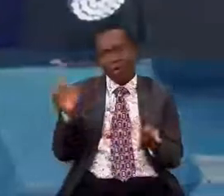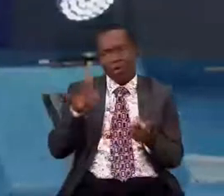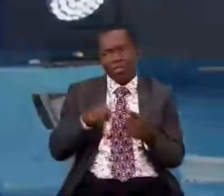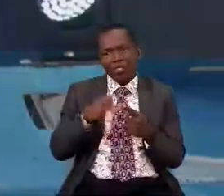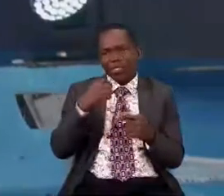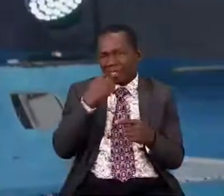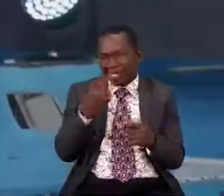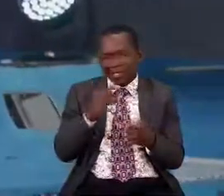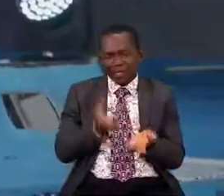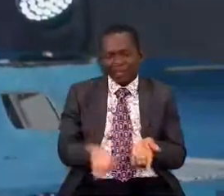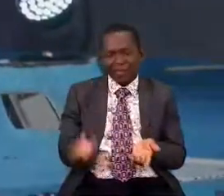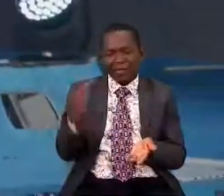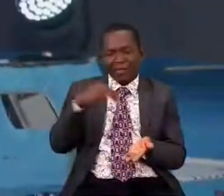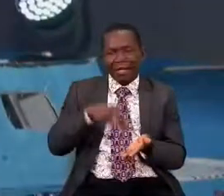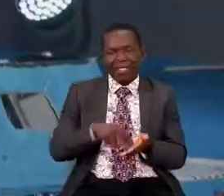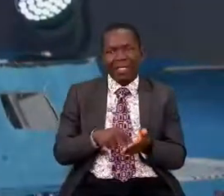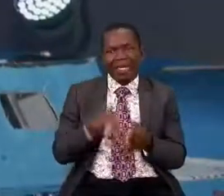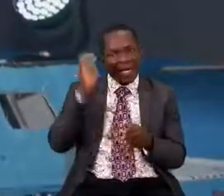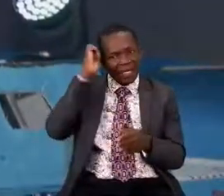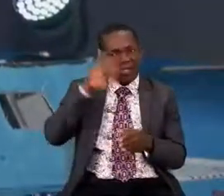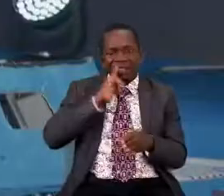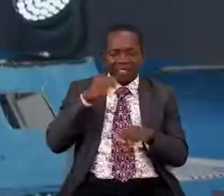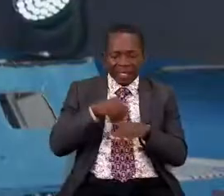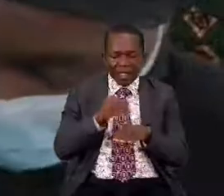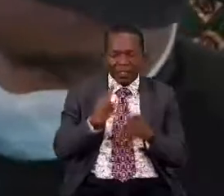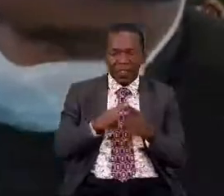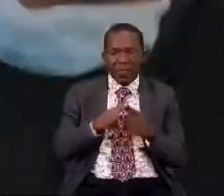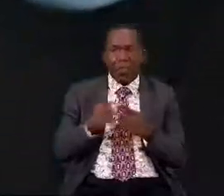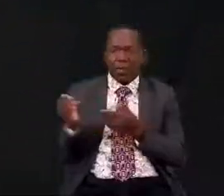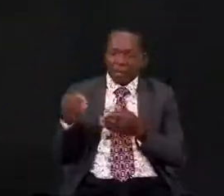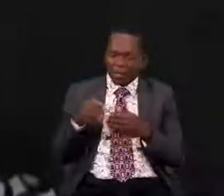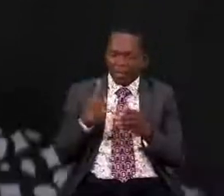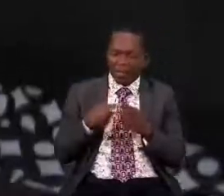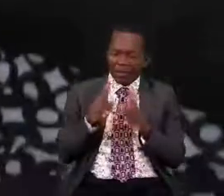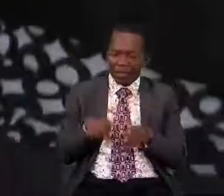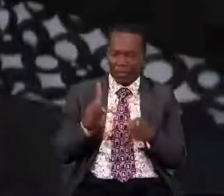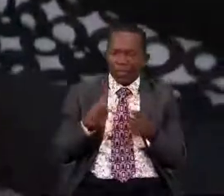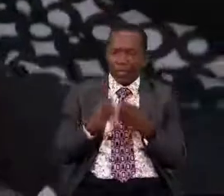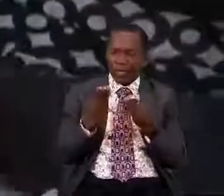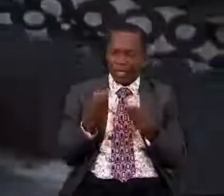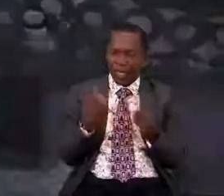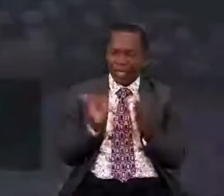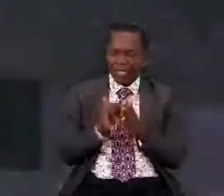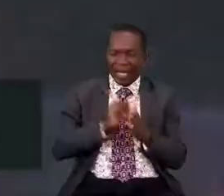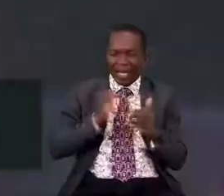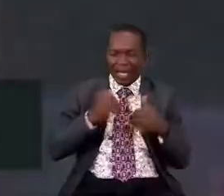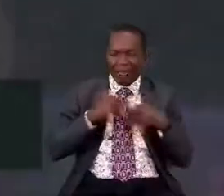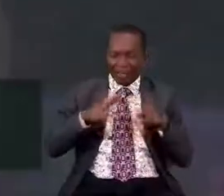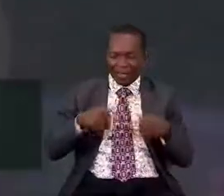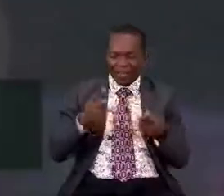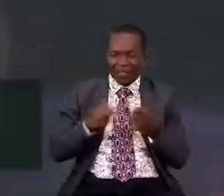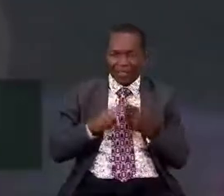la terre que je leur ai donnée. Troisième élément maintenant, la délimitation et